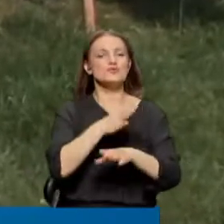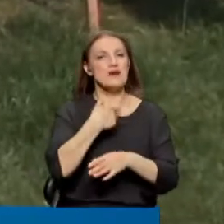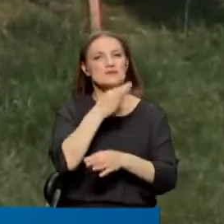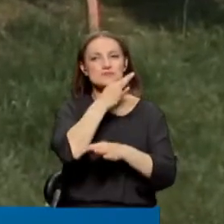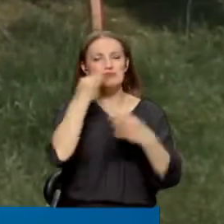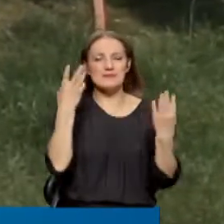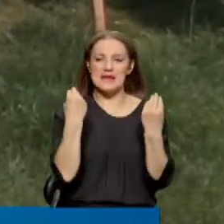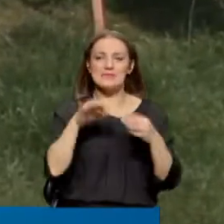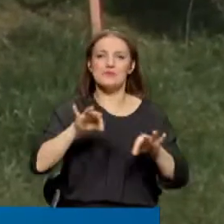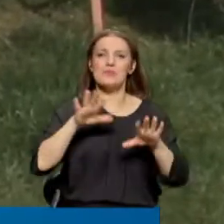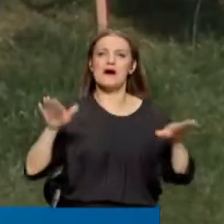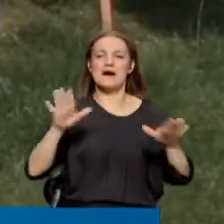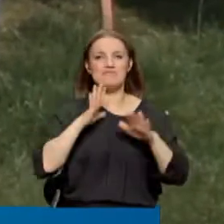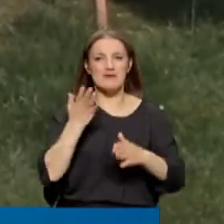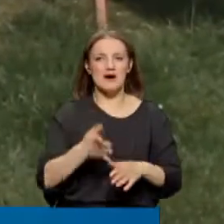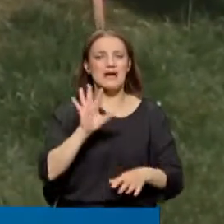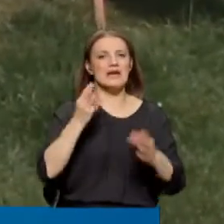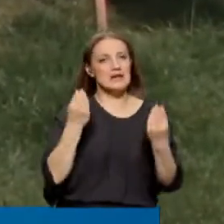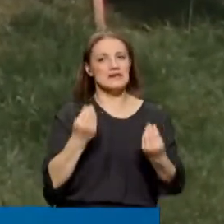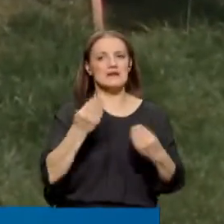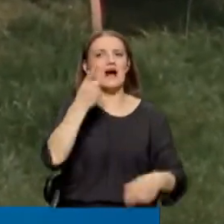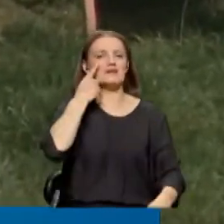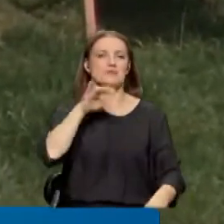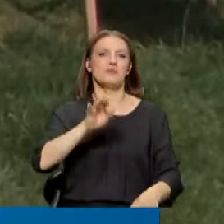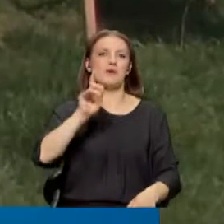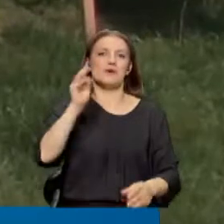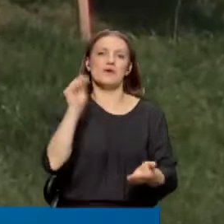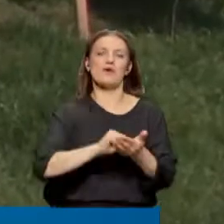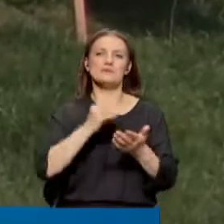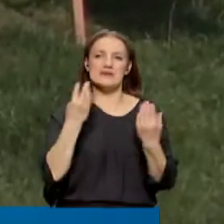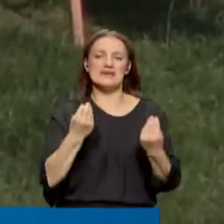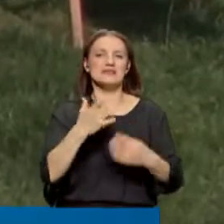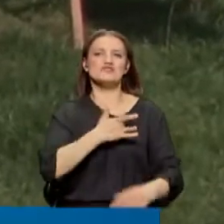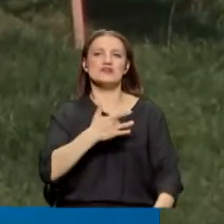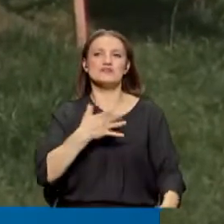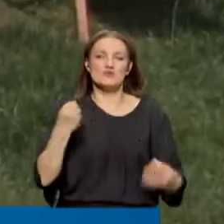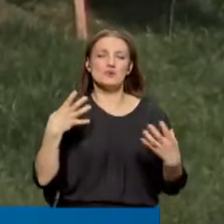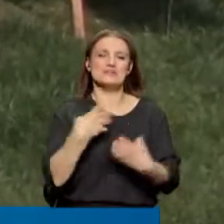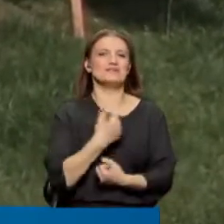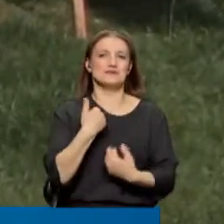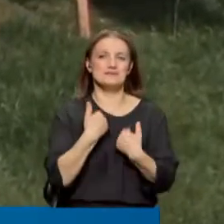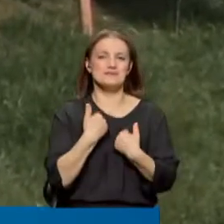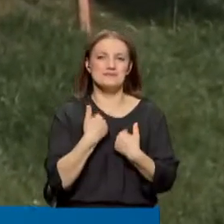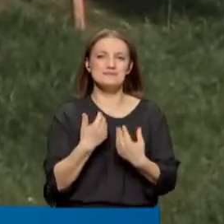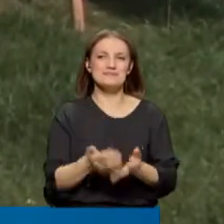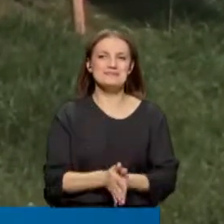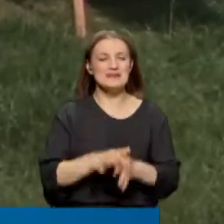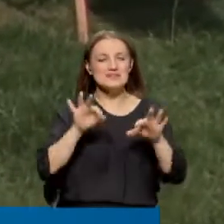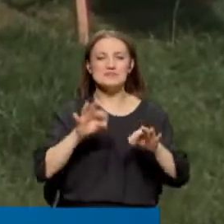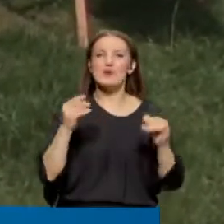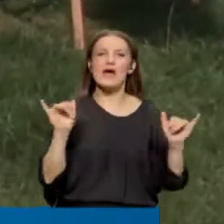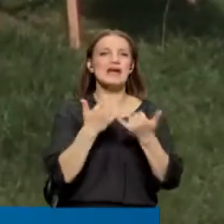mutluyum. İyi ki de bu bayram var. İyi ki de Atatürk bu bayramı koymuş. Canım çok sıkılıyor. Ama şimdi